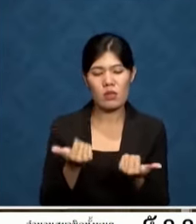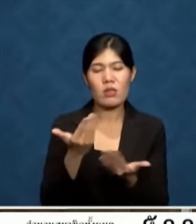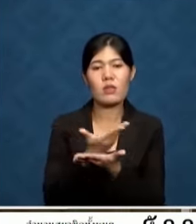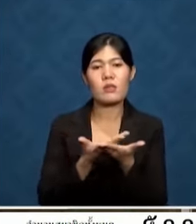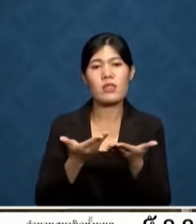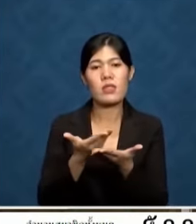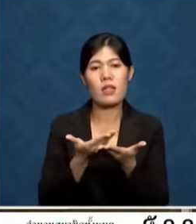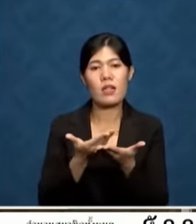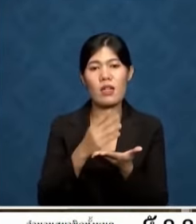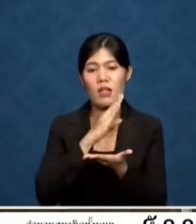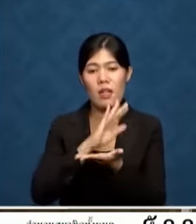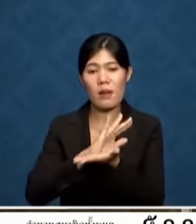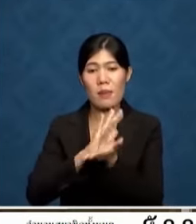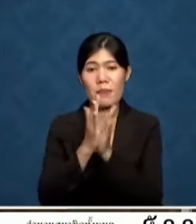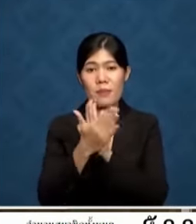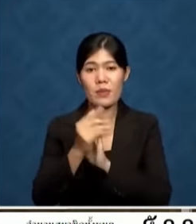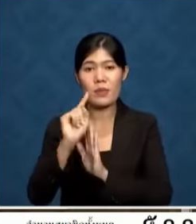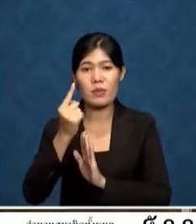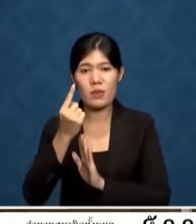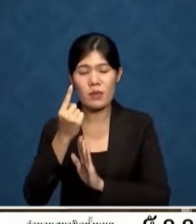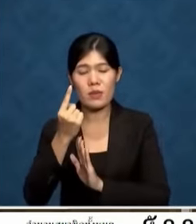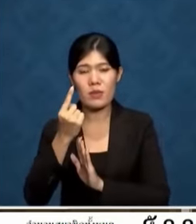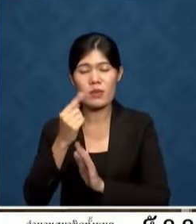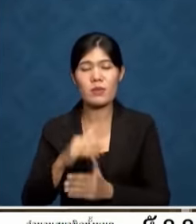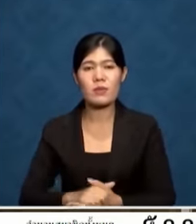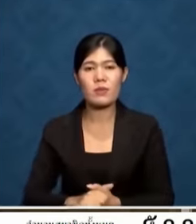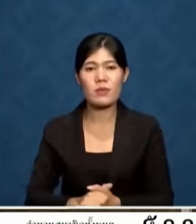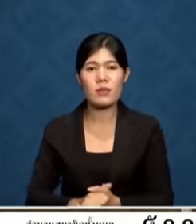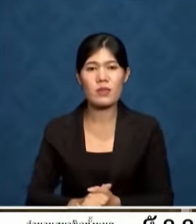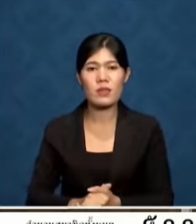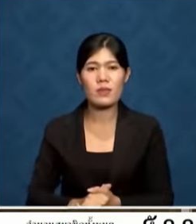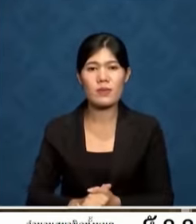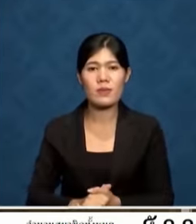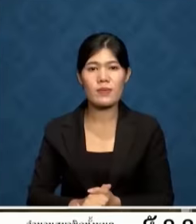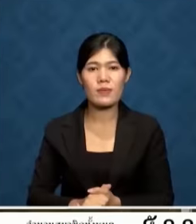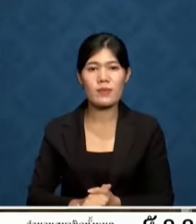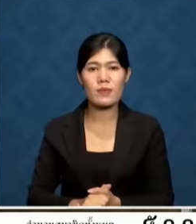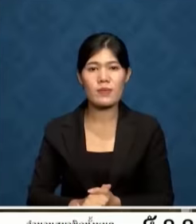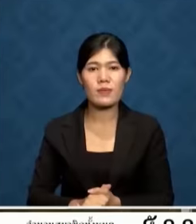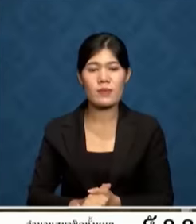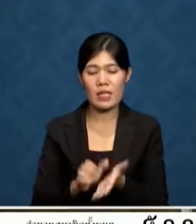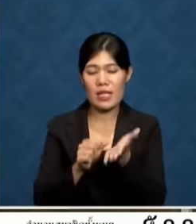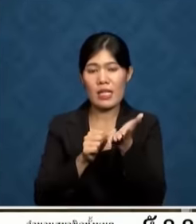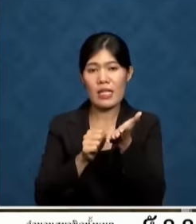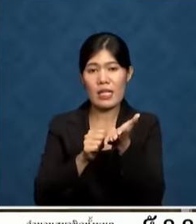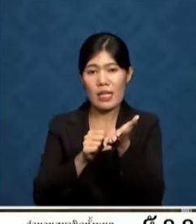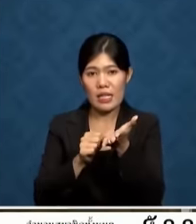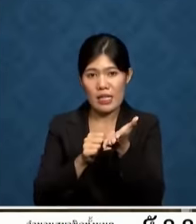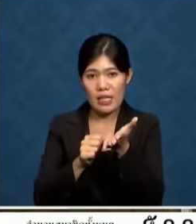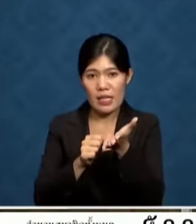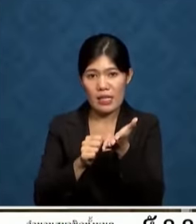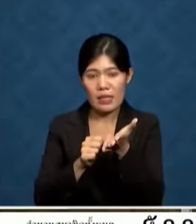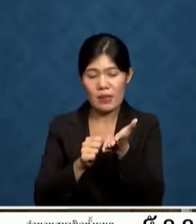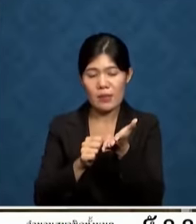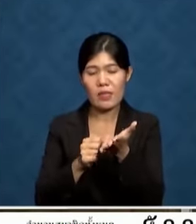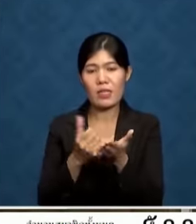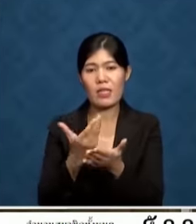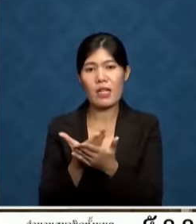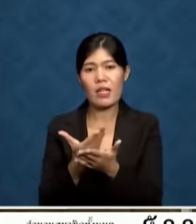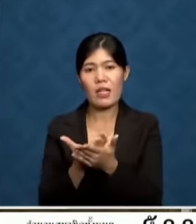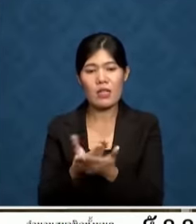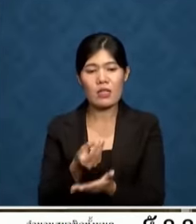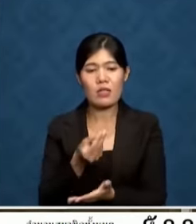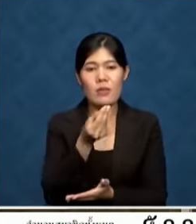ปรับเสร็จเปลี่ยนแค่อะไรครับเปลี่ยนแค่ปรับแบบต่างตอบแทน 1มาเป็นต่างตอบแทน 2เท่านั้น